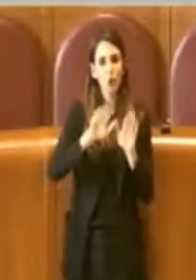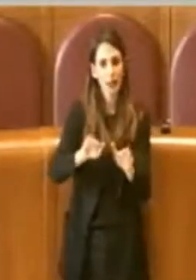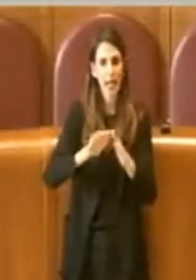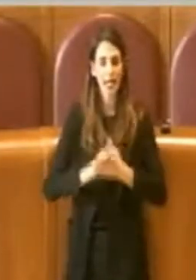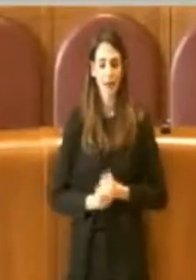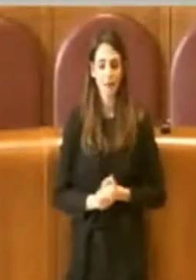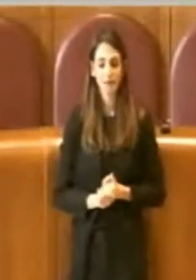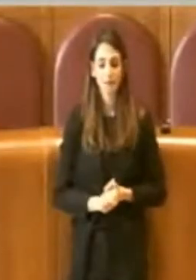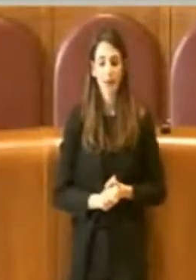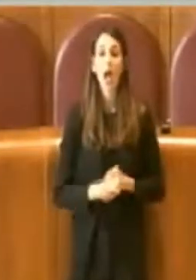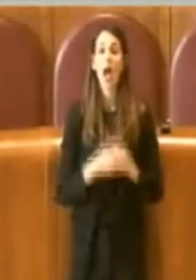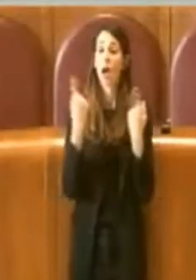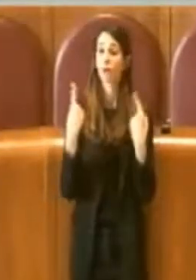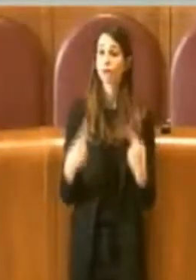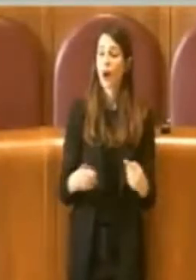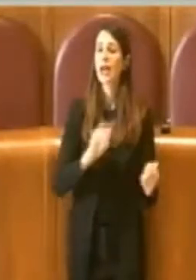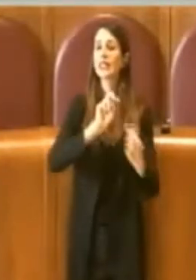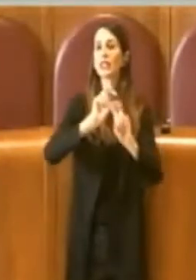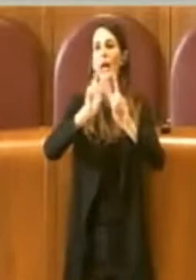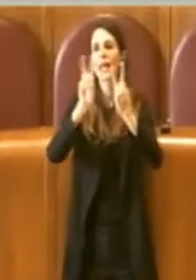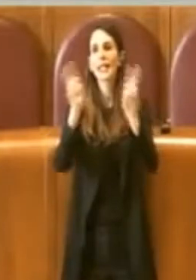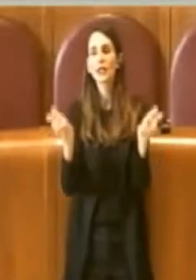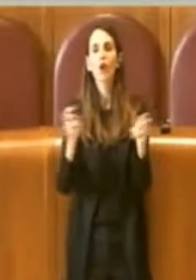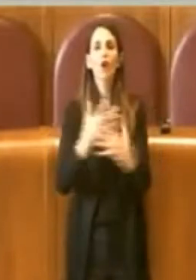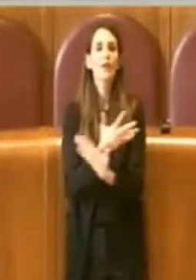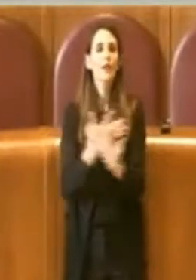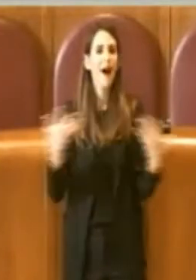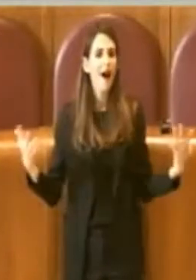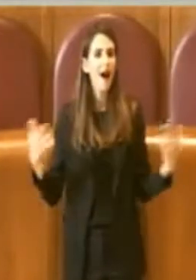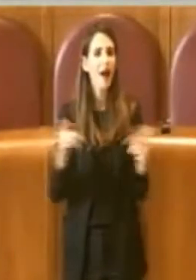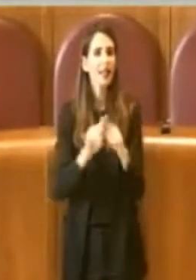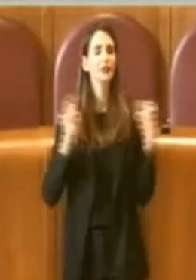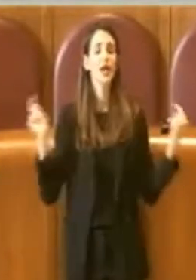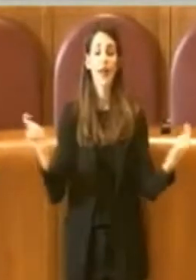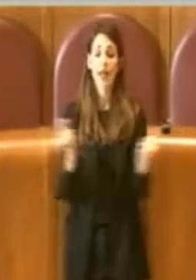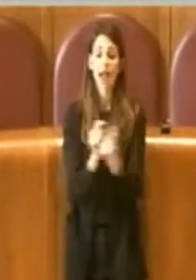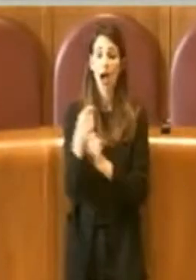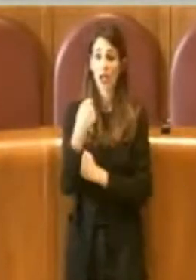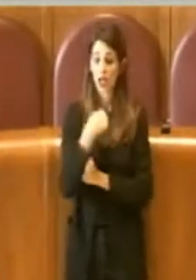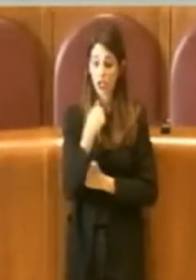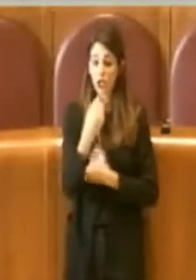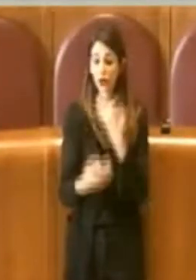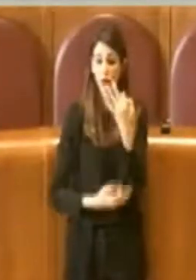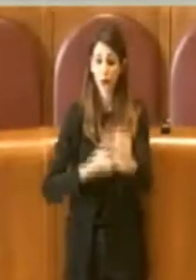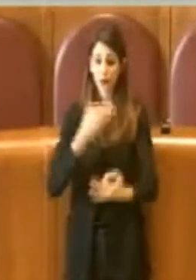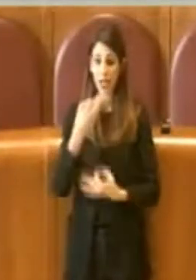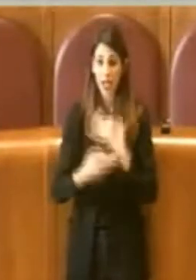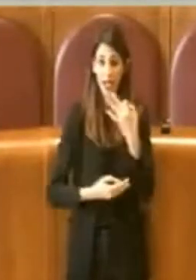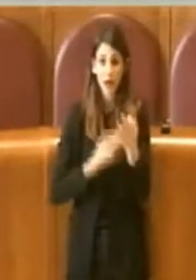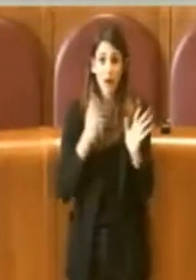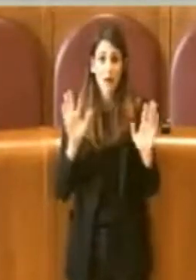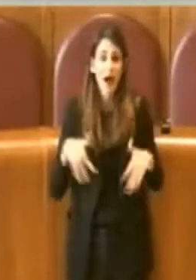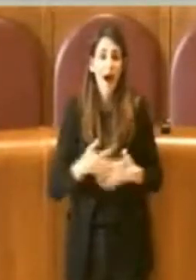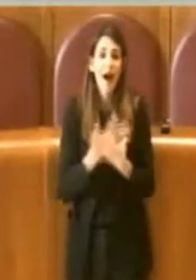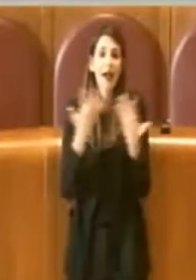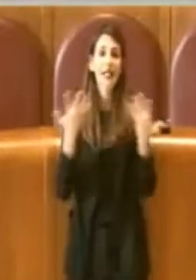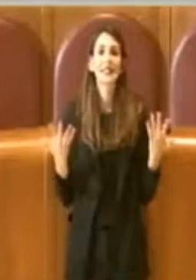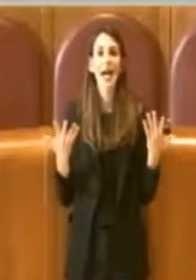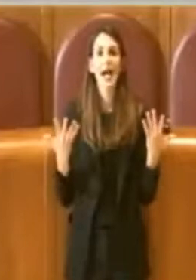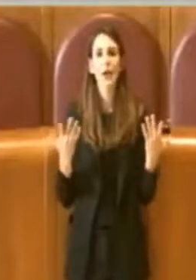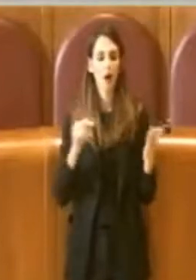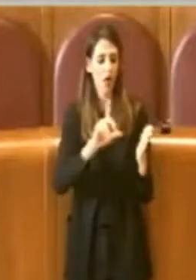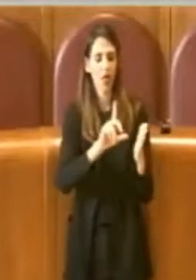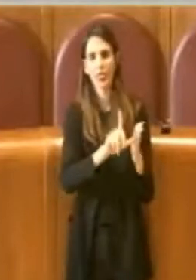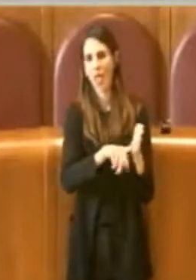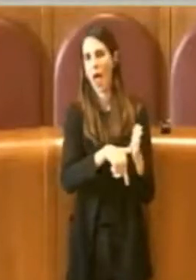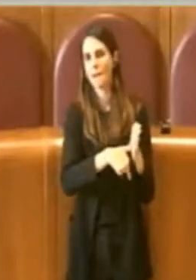premessa enorme che sto facendo, ovviamente sfruttando il tempo a disposizione